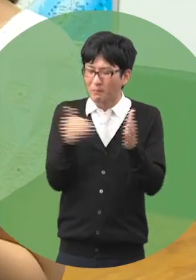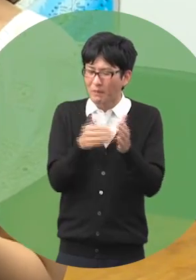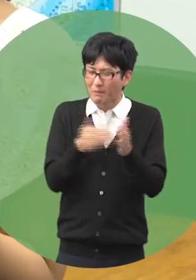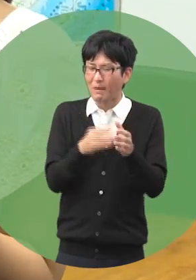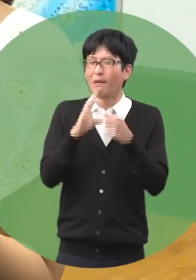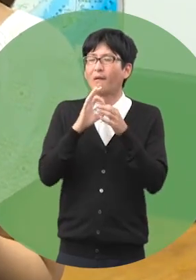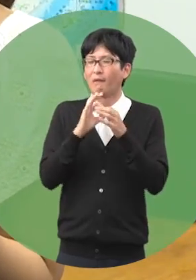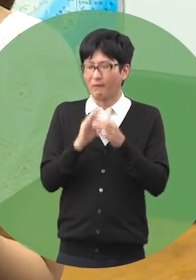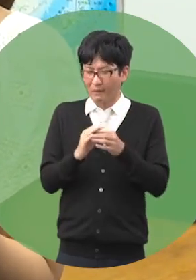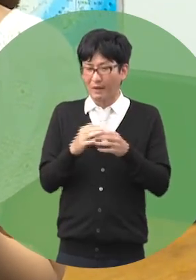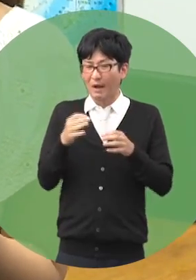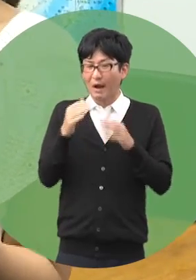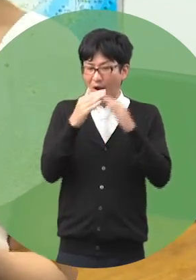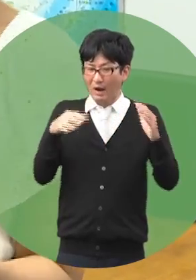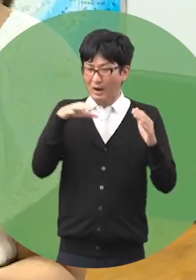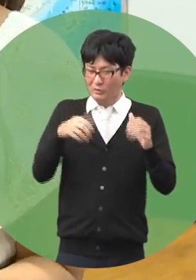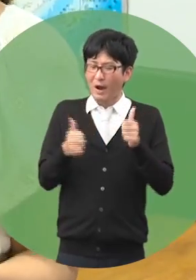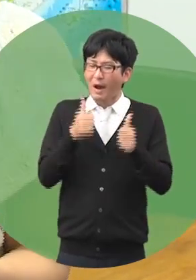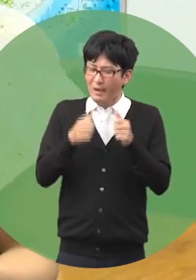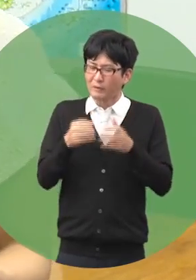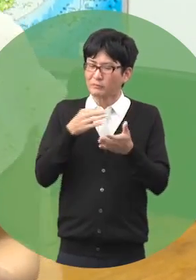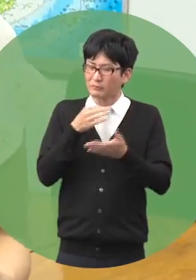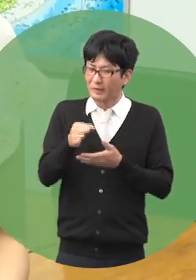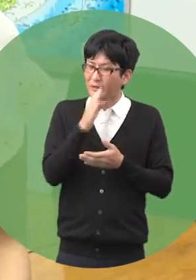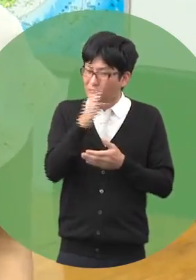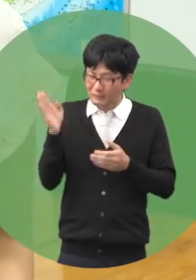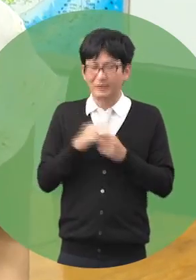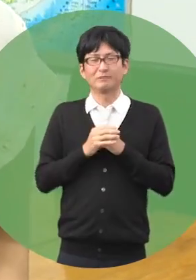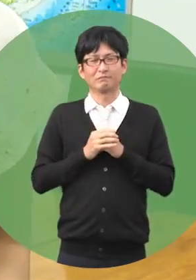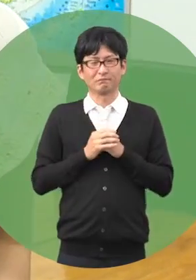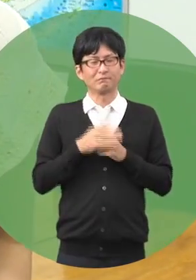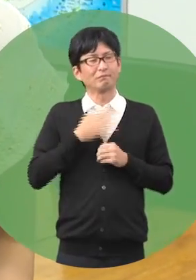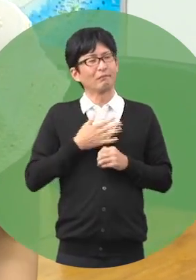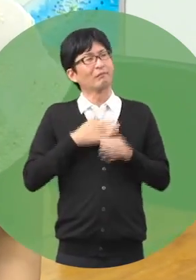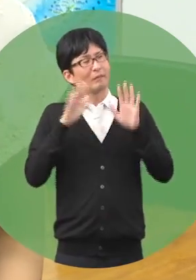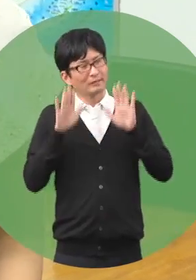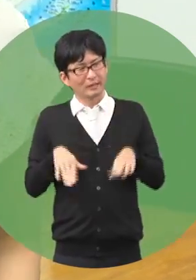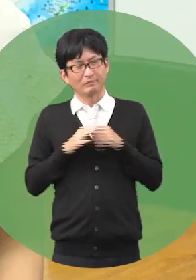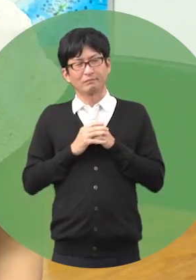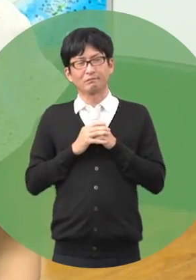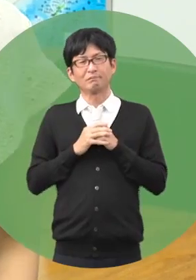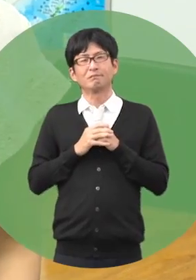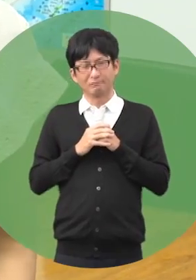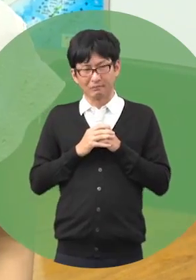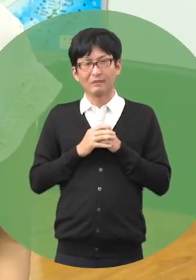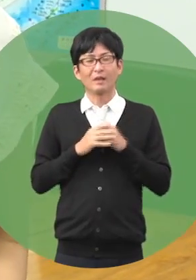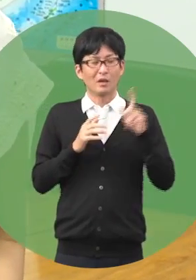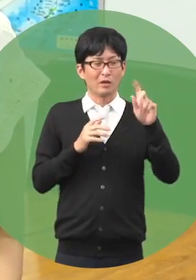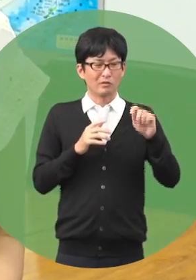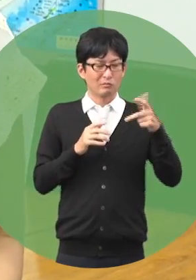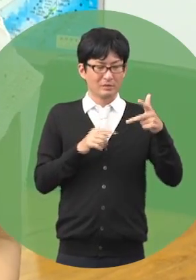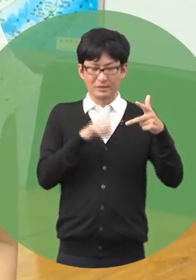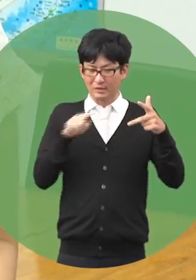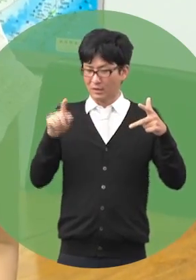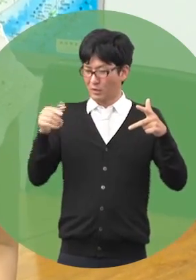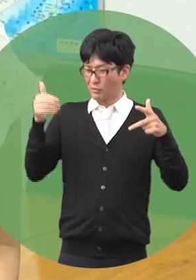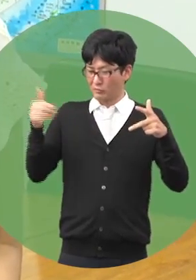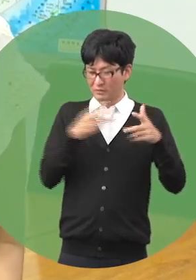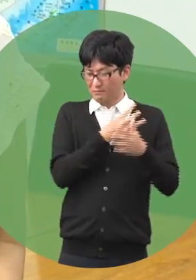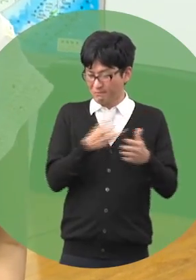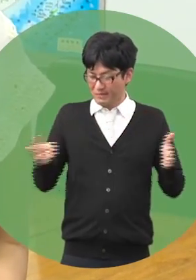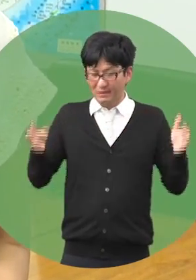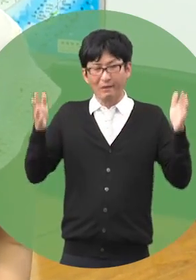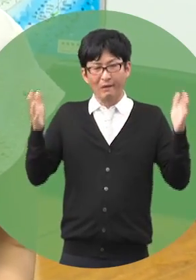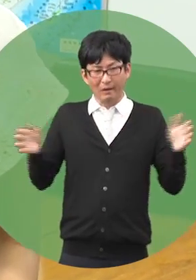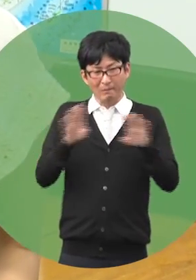でお早めにお買い求めください。 わかりました。というわけで、17日から19日の3日間にわた